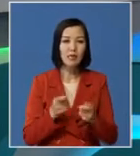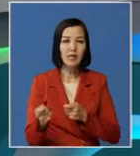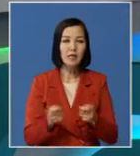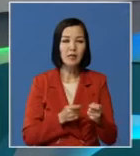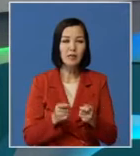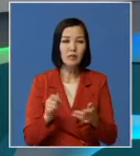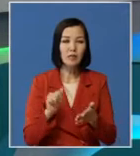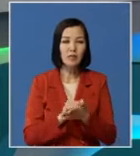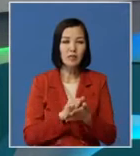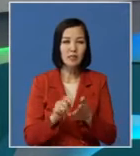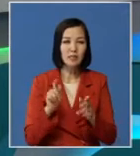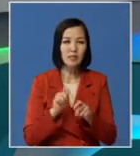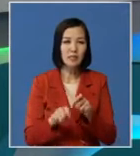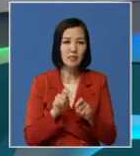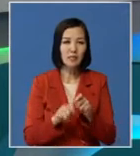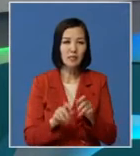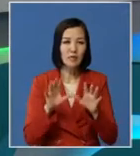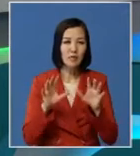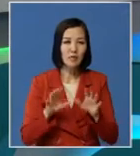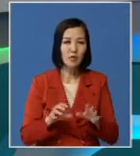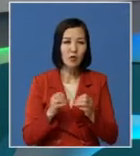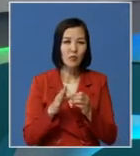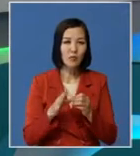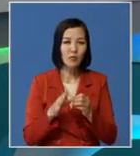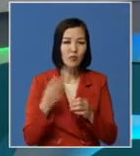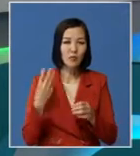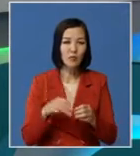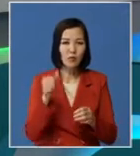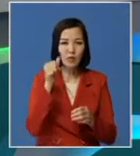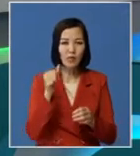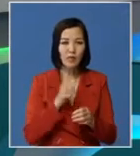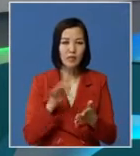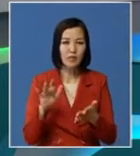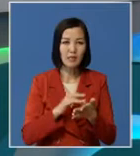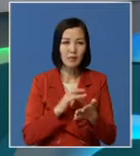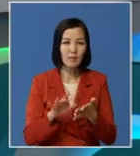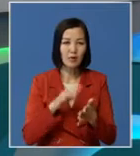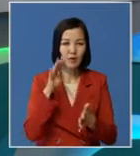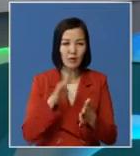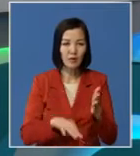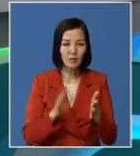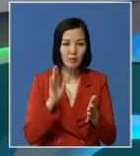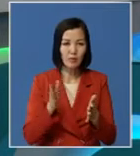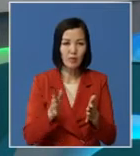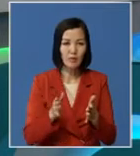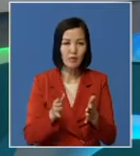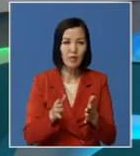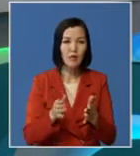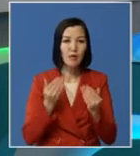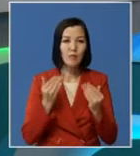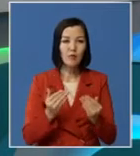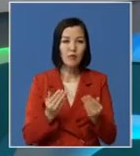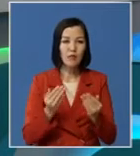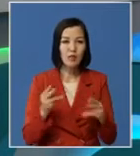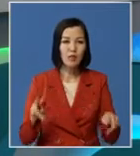қарсы әкімшілік іс қозғалып, азаматтар мен заңды тұлғаларға 15 және 30 айлық есептік көрсеткіш көлемінде